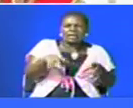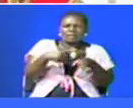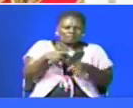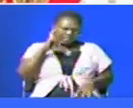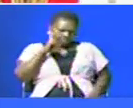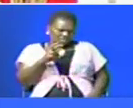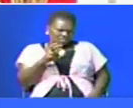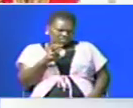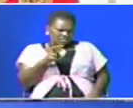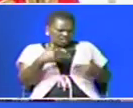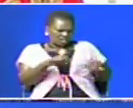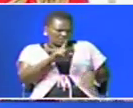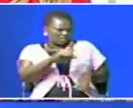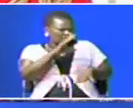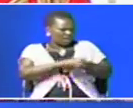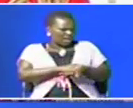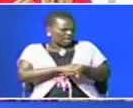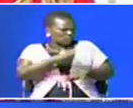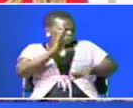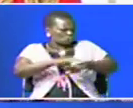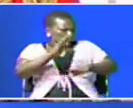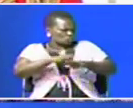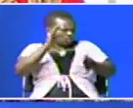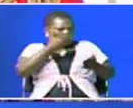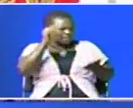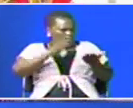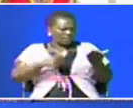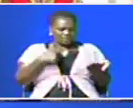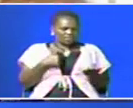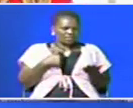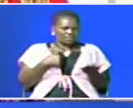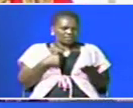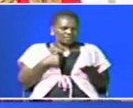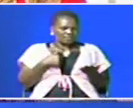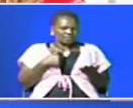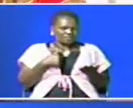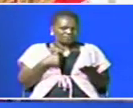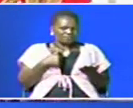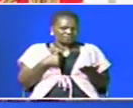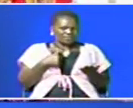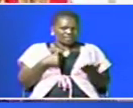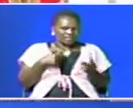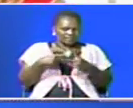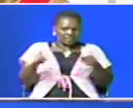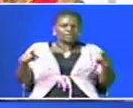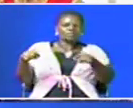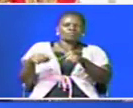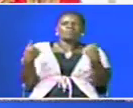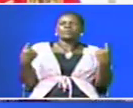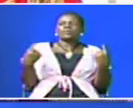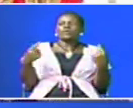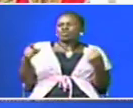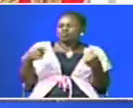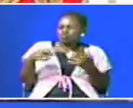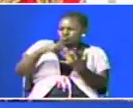sasa nimemwacha na kumbe amepata mzuri kunishinda. Na yeye anajirudisha sasa. Vita vinaanzia hapo. Kwamba wewe